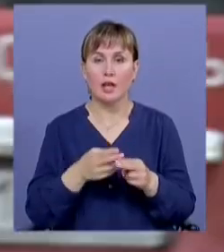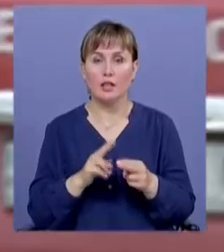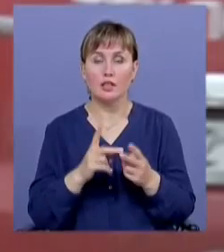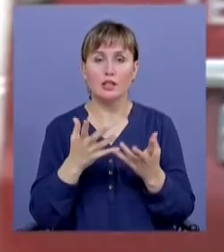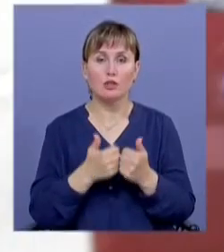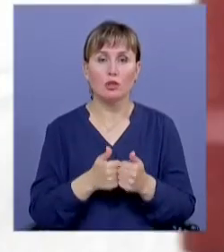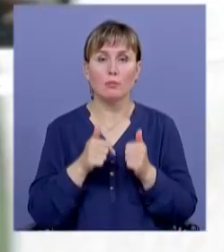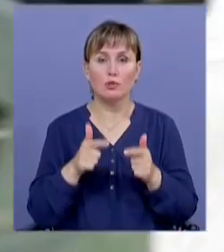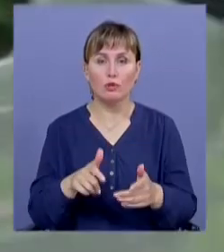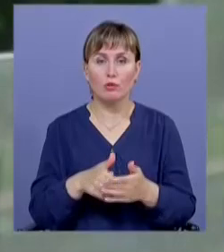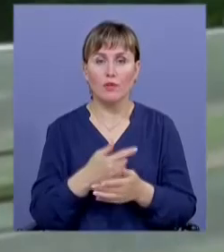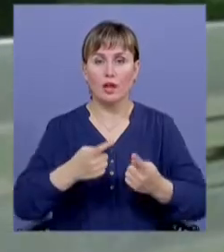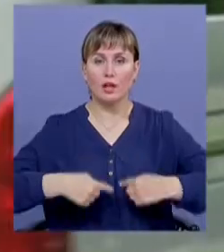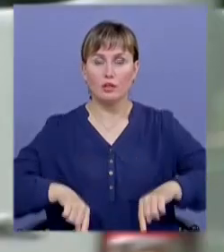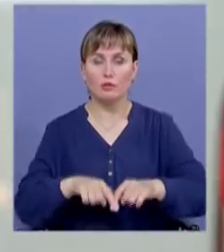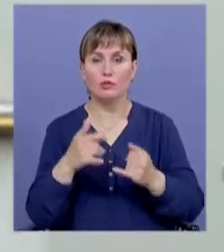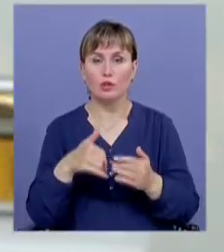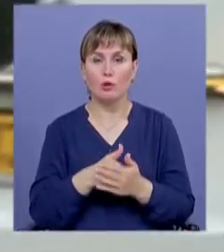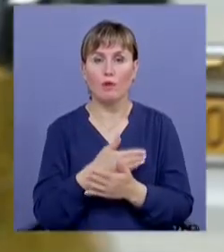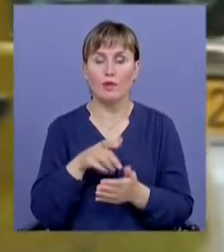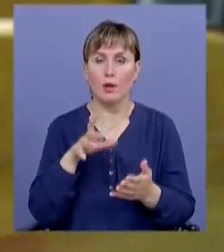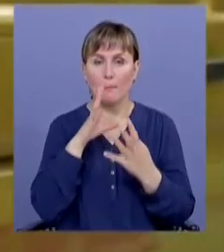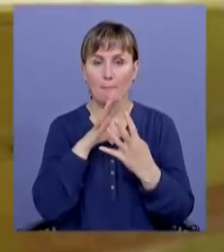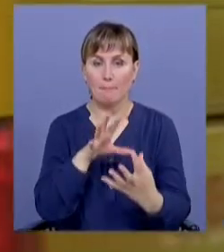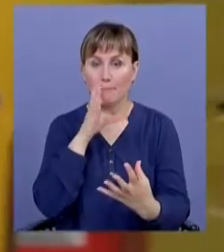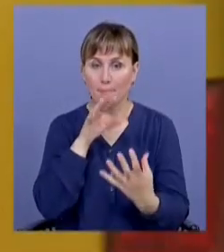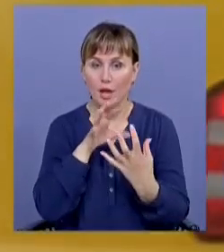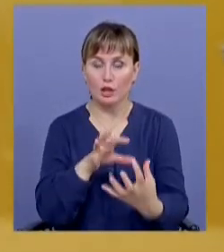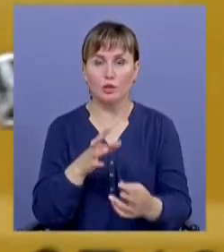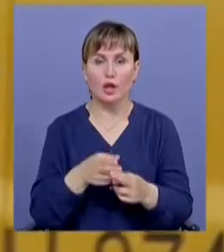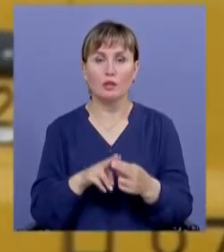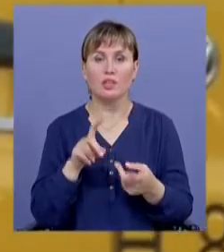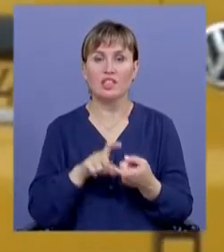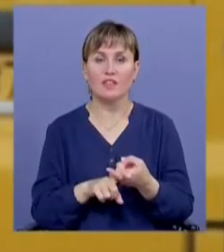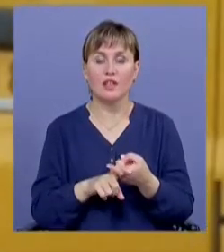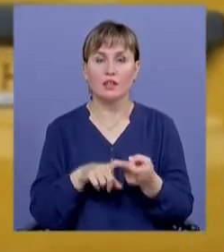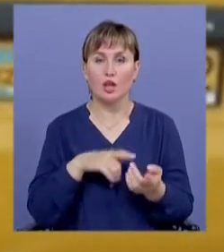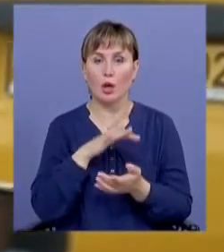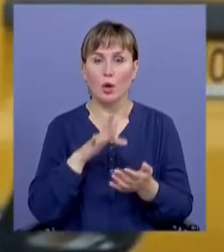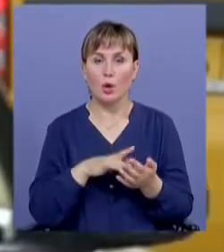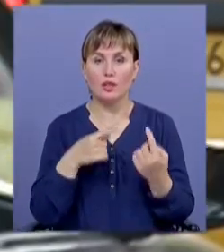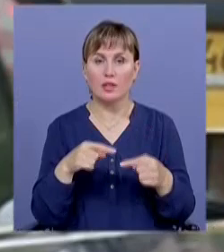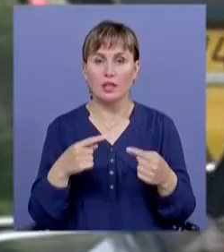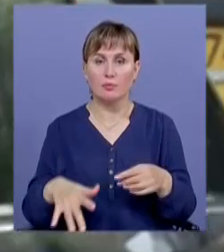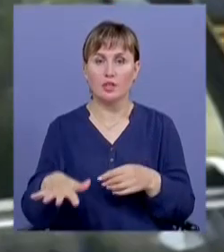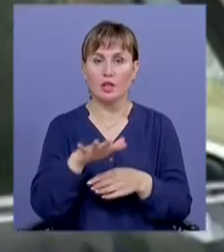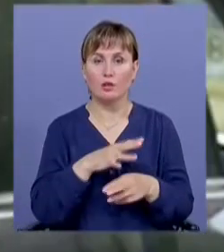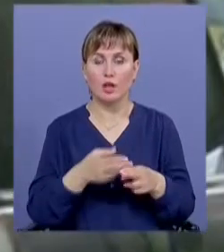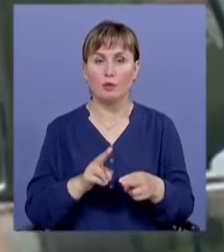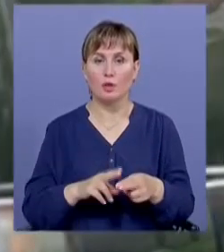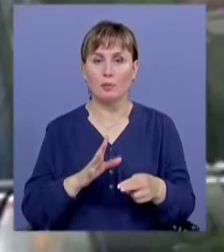новых автобусов сейчас организовываются новые маршруты, которые связывают город с теми территориями, которые